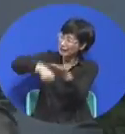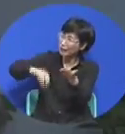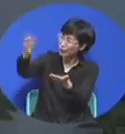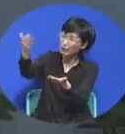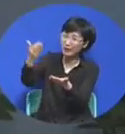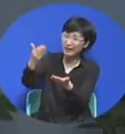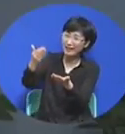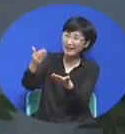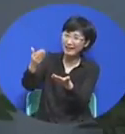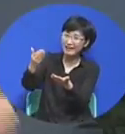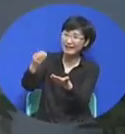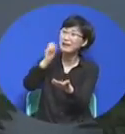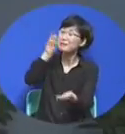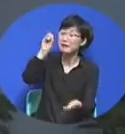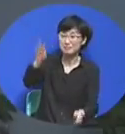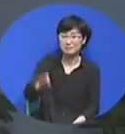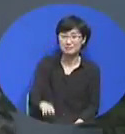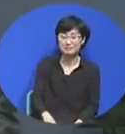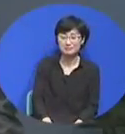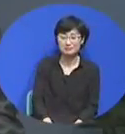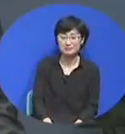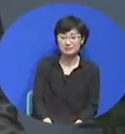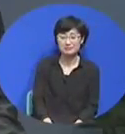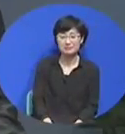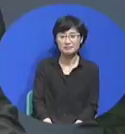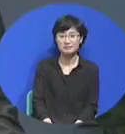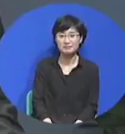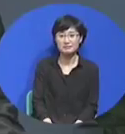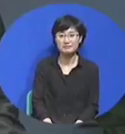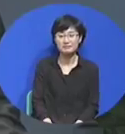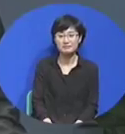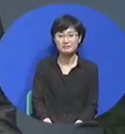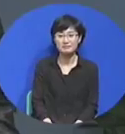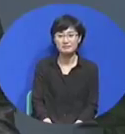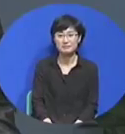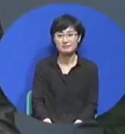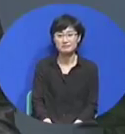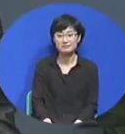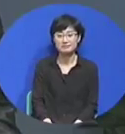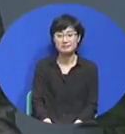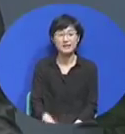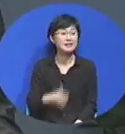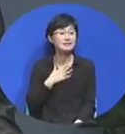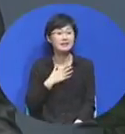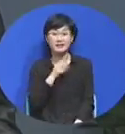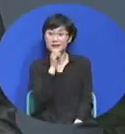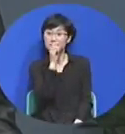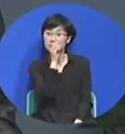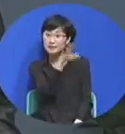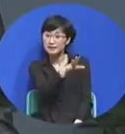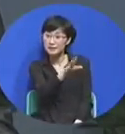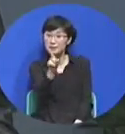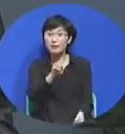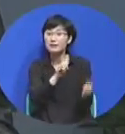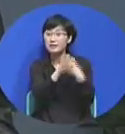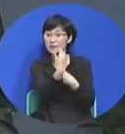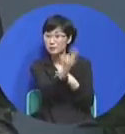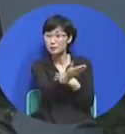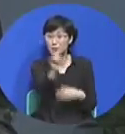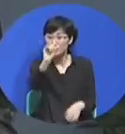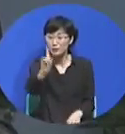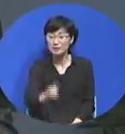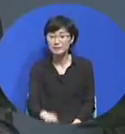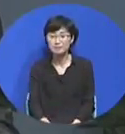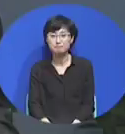should somehow try to make your own ends meet and come out from that. Why do you constantly remain inside of that problem? 제가 이렇게 대답을 했습니다. This is how